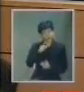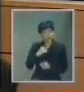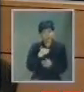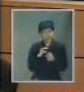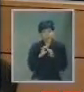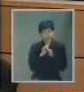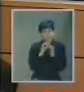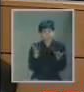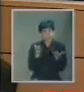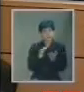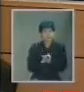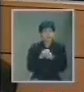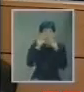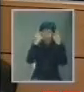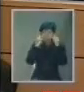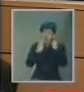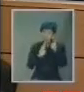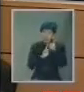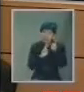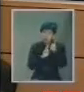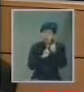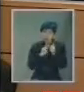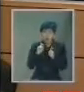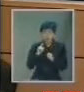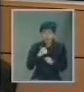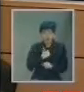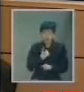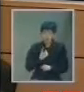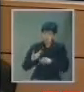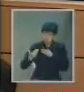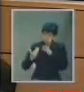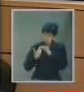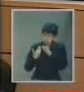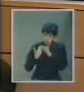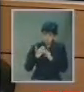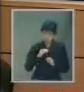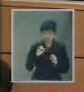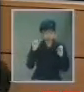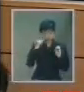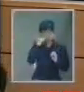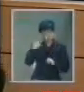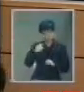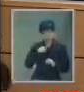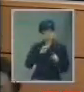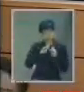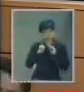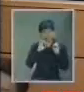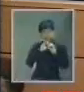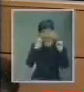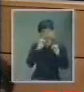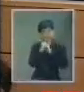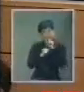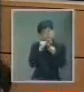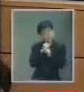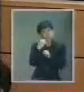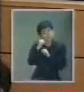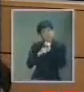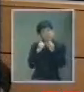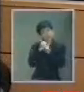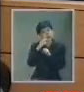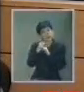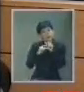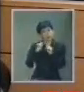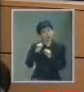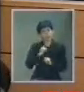วรองนายกกอบศักดิ์ไม่เคยขอร้องผมไม่เคยโทรศัพท์คุยกัน10ปี15ปี20